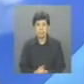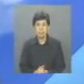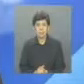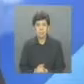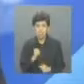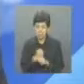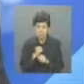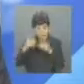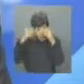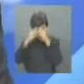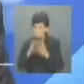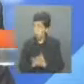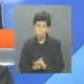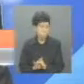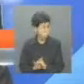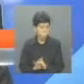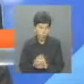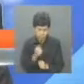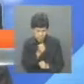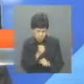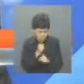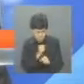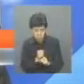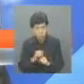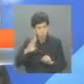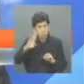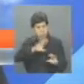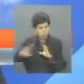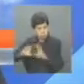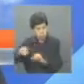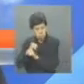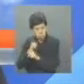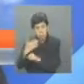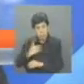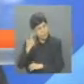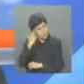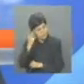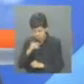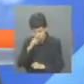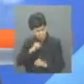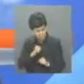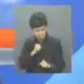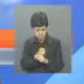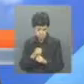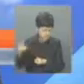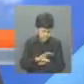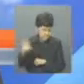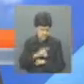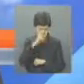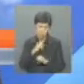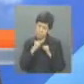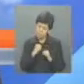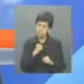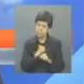ไปนะฮะเยอะมากเลยนะฮะเพราะนั้นเนี่ยสิ่งหนึ่งที่เราจะต้องพยายามรื้อฟื้นกลับมาก็คือดึงนักลงทุนกลับมาในประเทศเราต